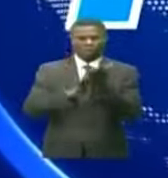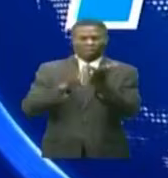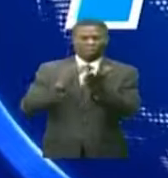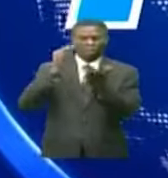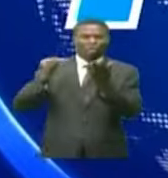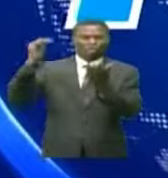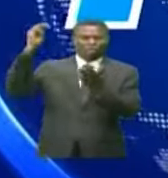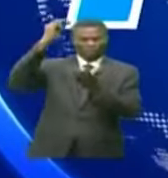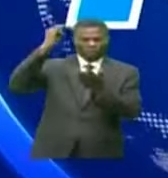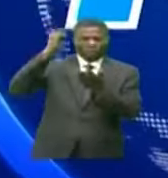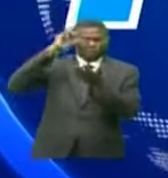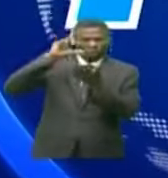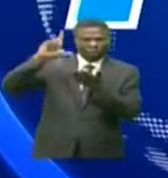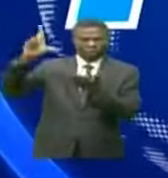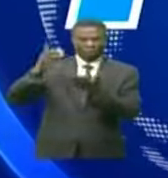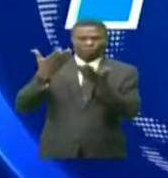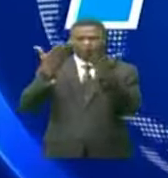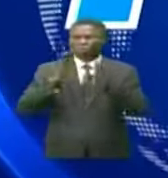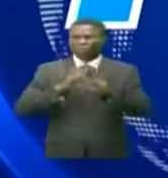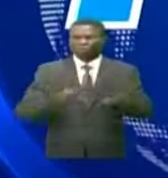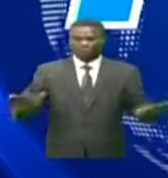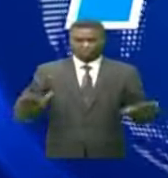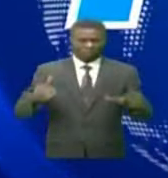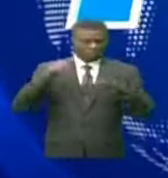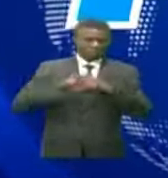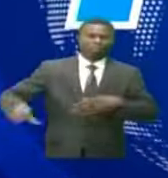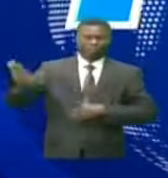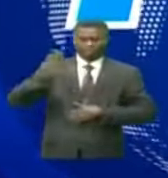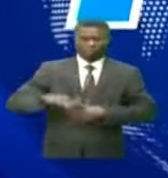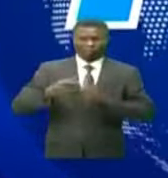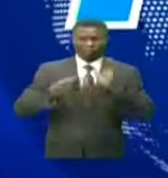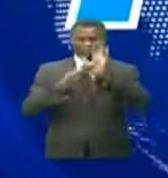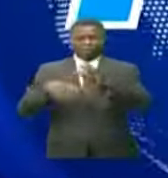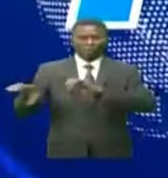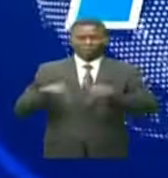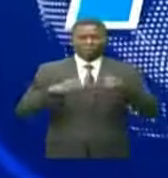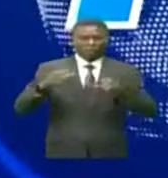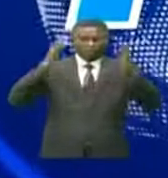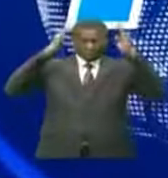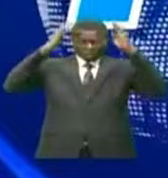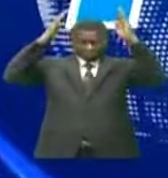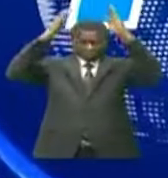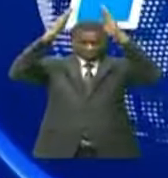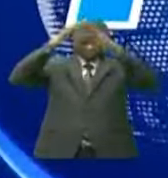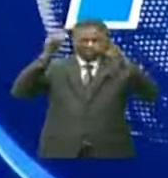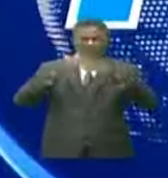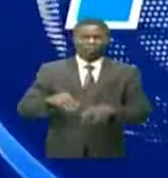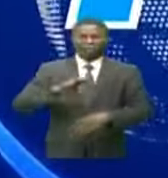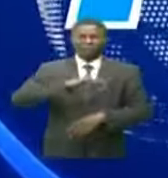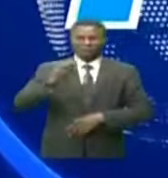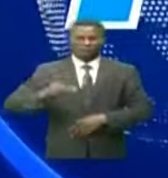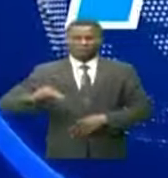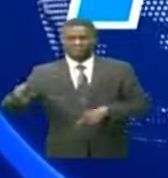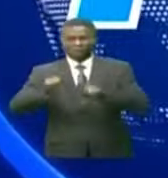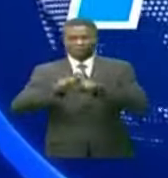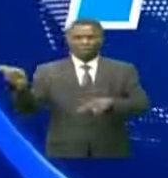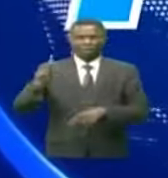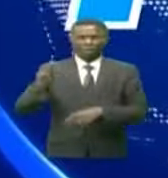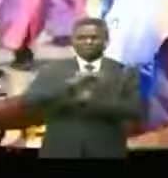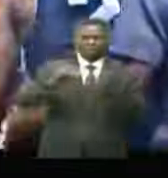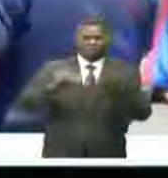d'enseignement supérieur et universitaire à travers le pays. Suivez la cérémonie de collation des grades dans le Maniema et dans le Kassai